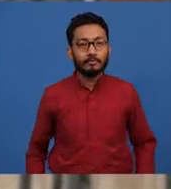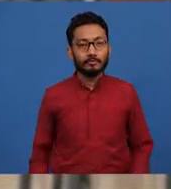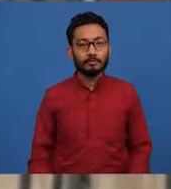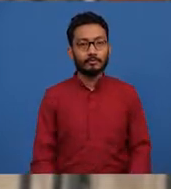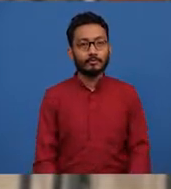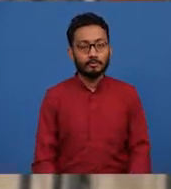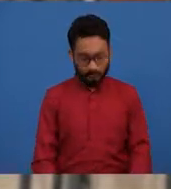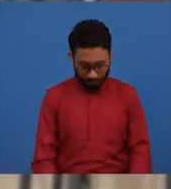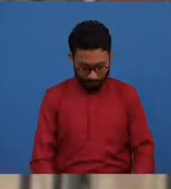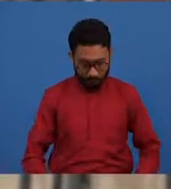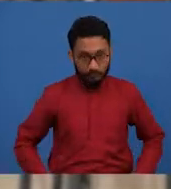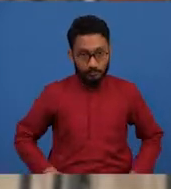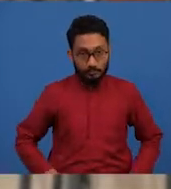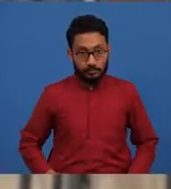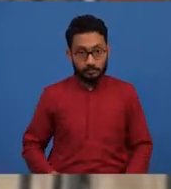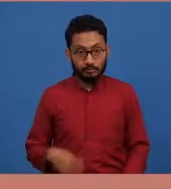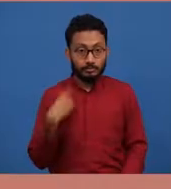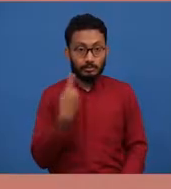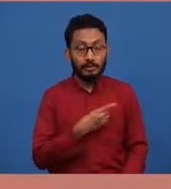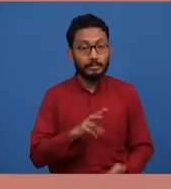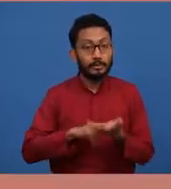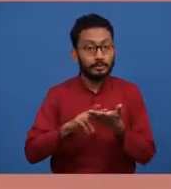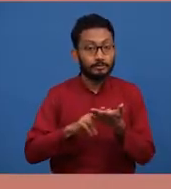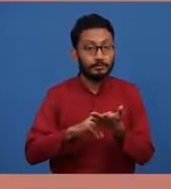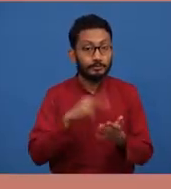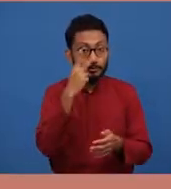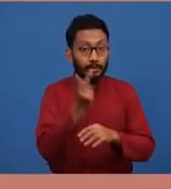Jom kita baca pantun bersama-sama.